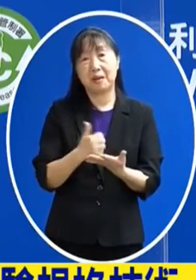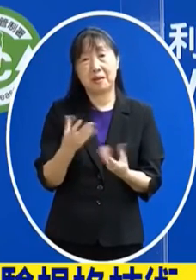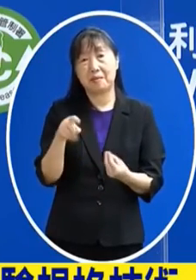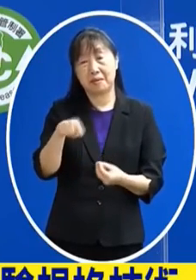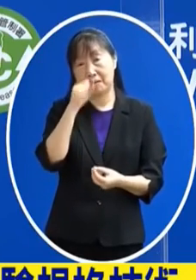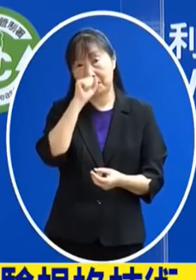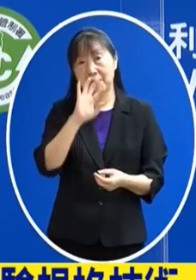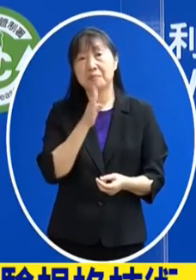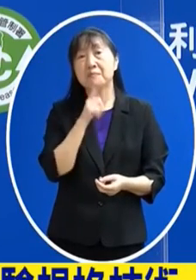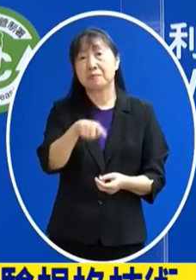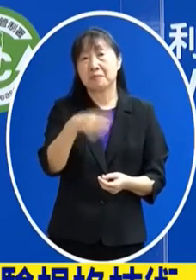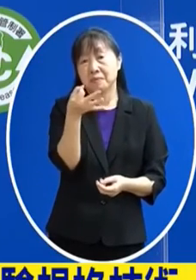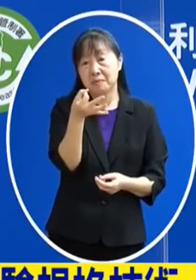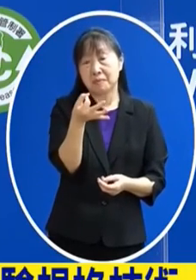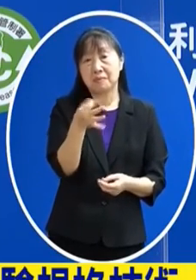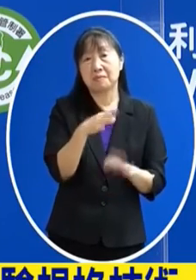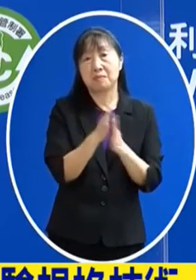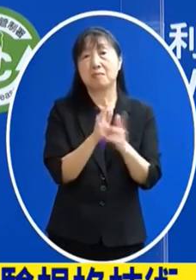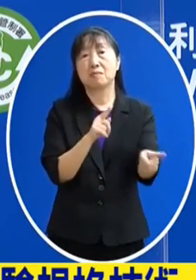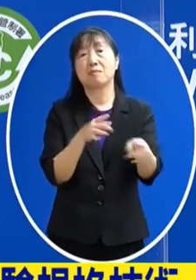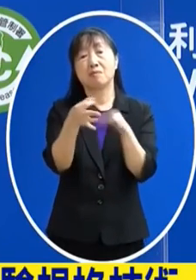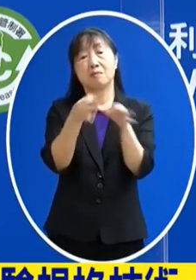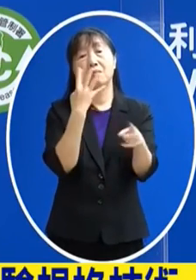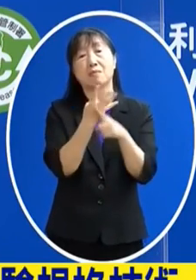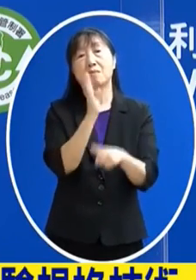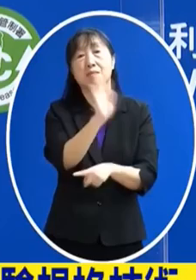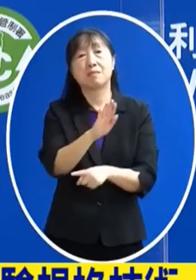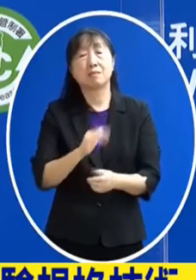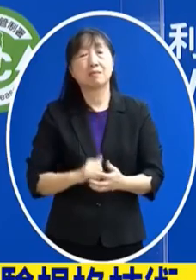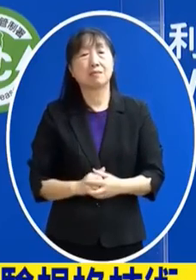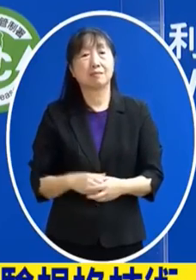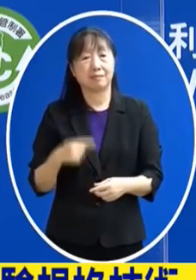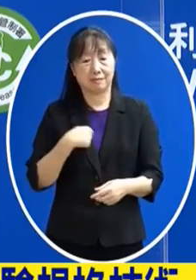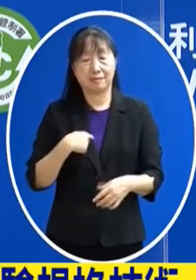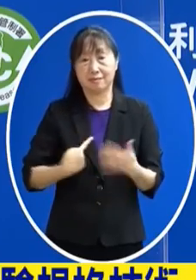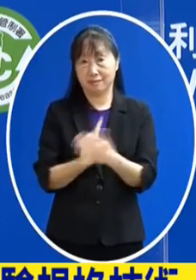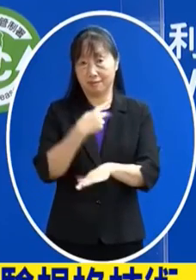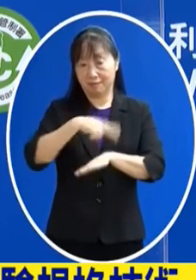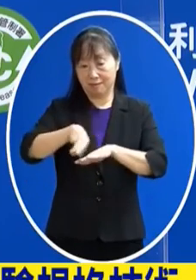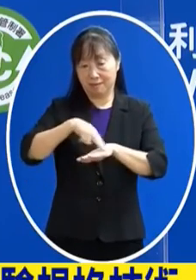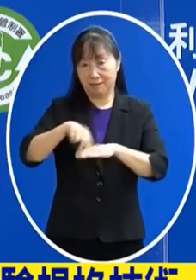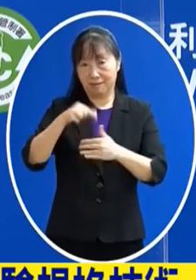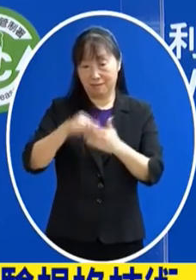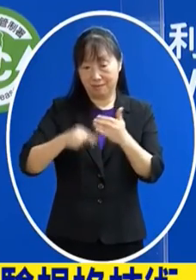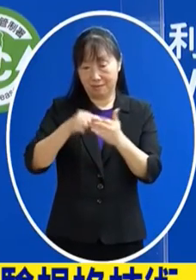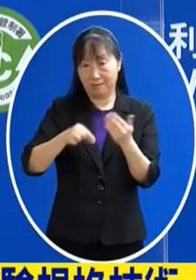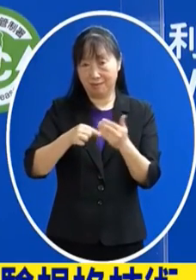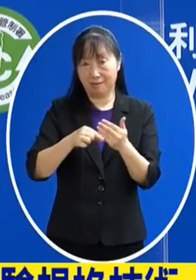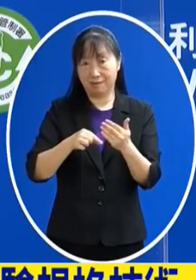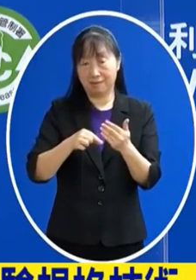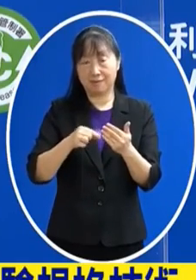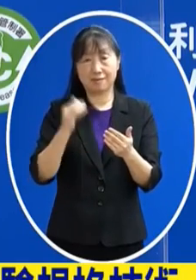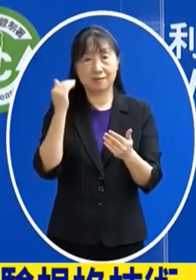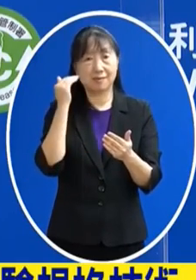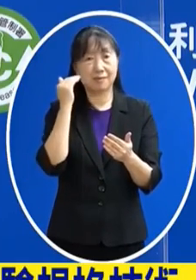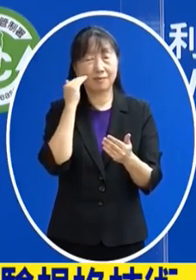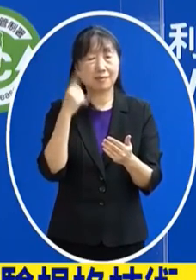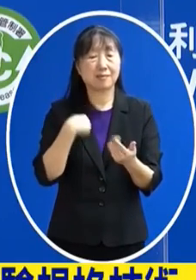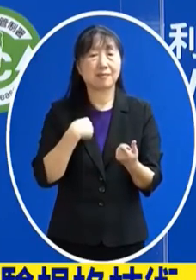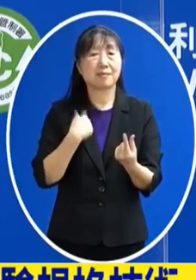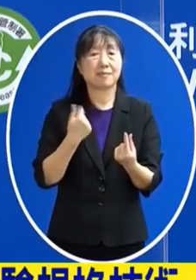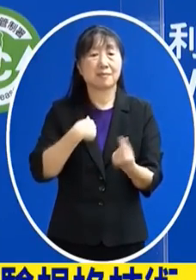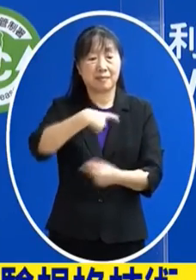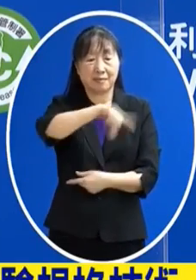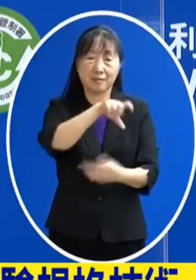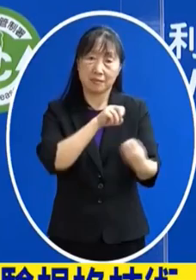概是一方面是那个商业的行为嘛，哈，就是说我们这边只是规定嘛。好，那除非在我们的交通部要谈，